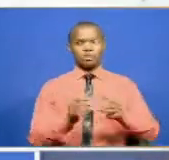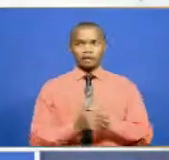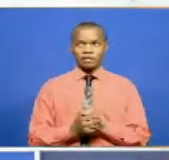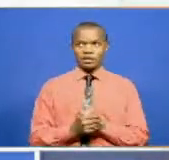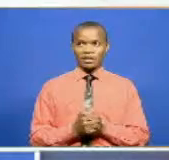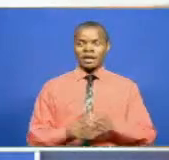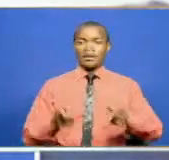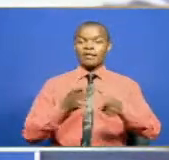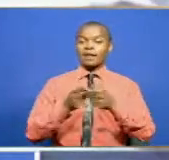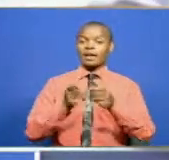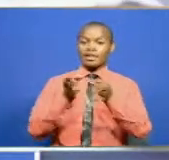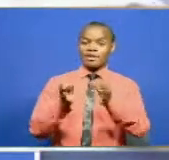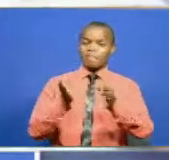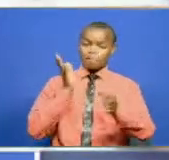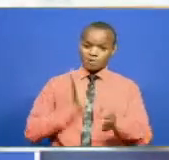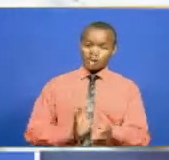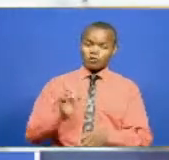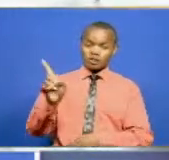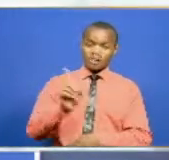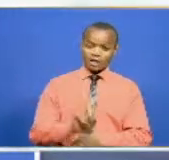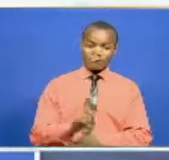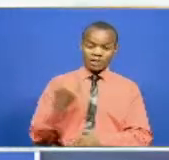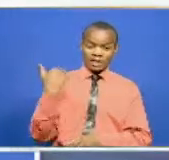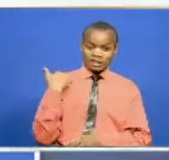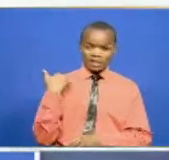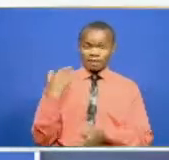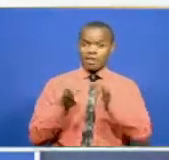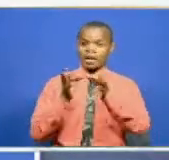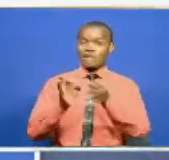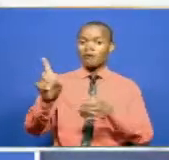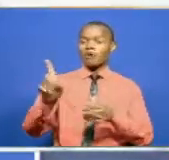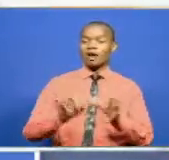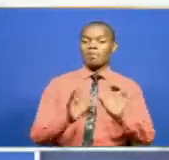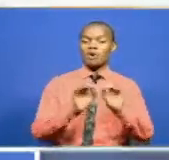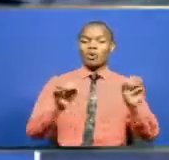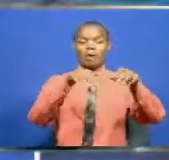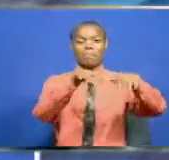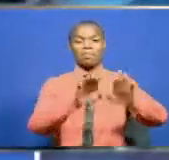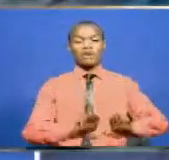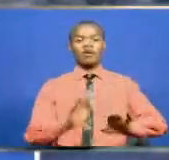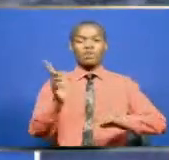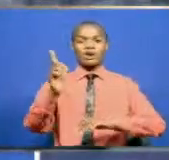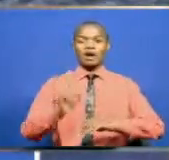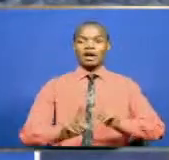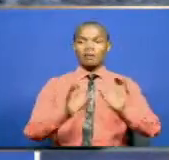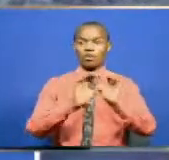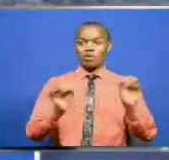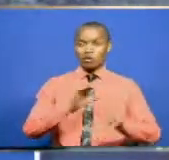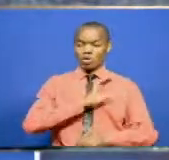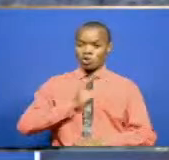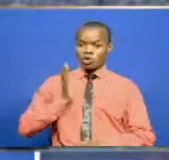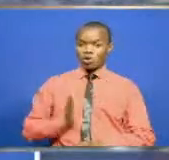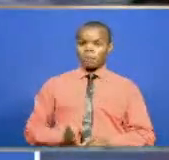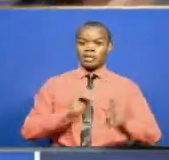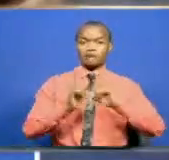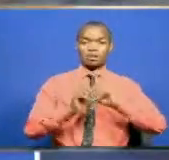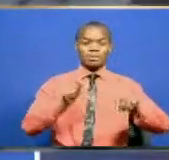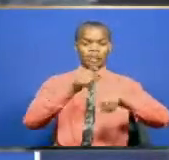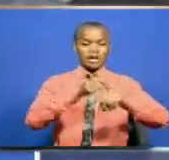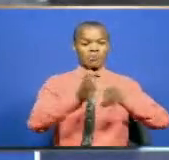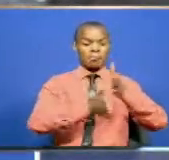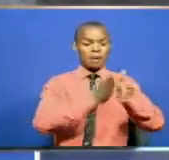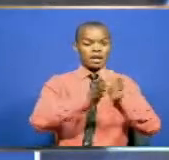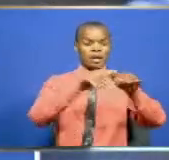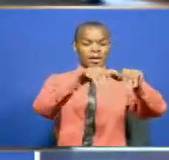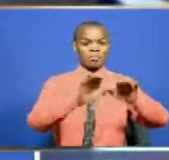Huyo hata tunamwambia, ikiwa hakuji masichi, asijaribu hata kuja. The administrator was speaking ahead of the birthday ceremony of the